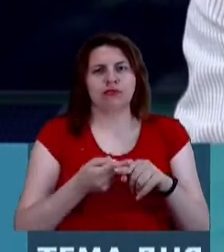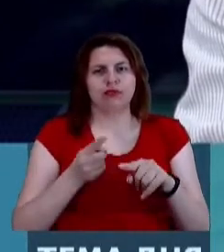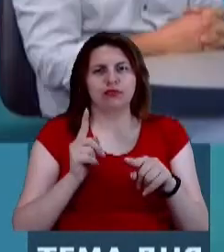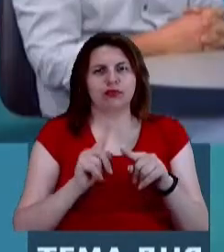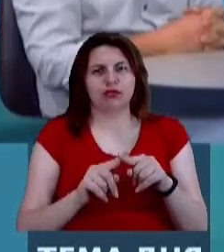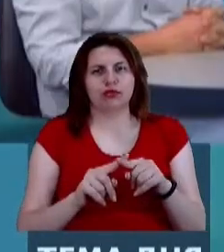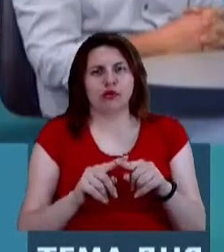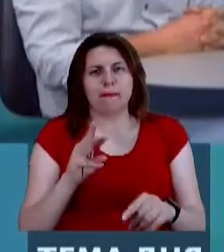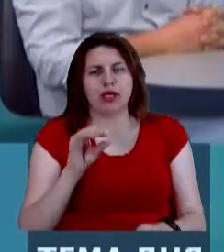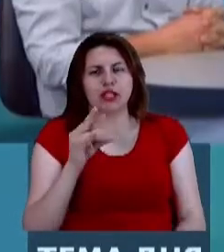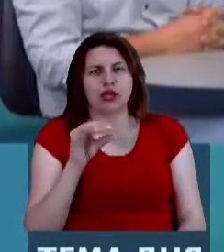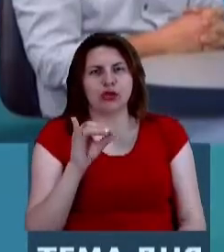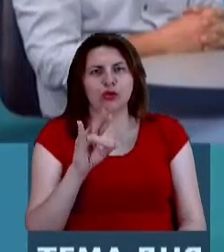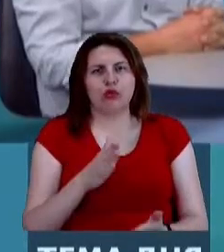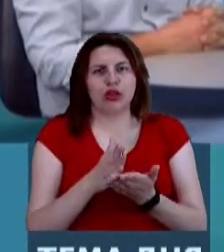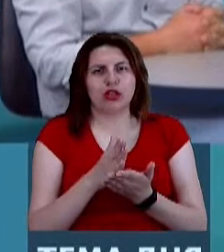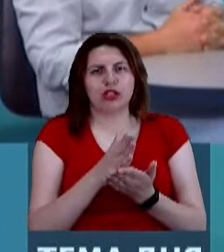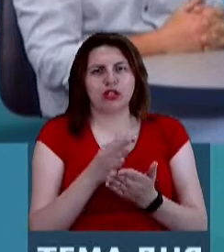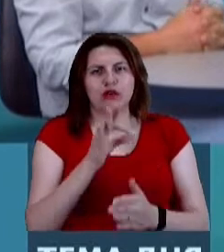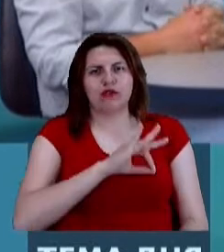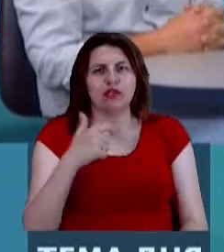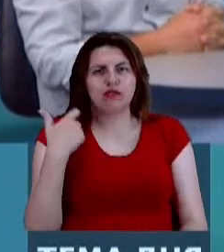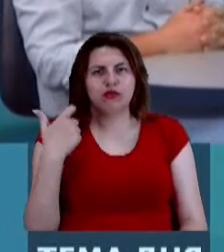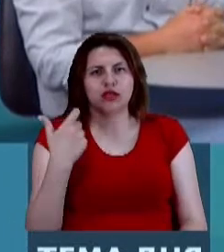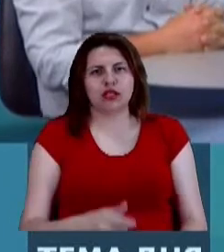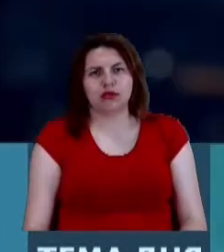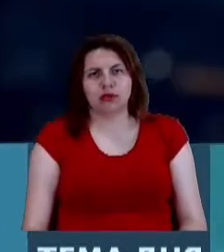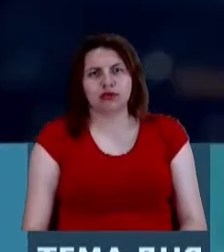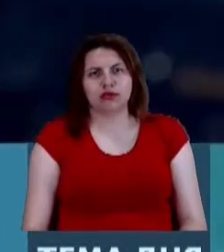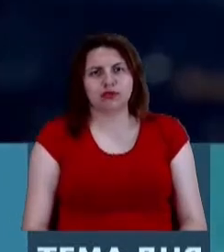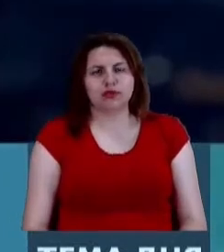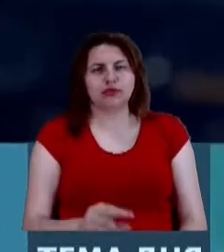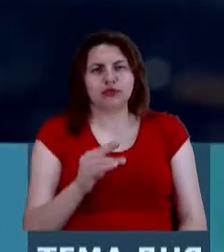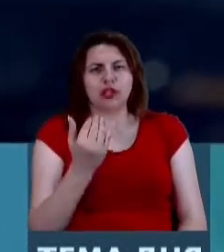медійну політику, яка вигідна їхнім власникам. Пане Андрію, як ви вважаєте,